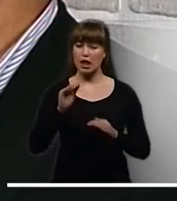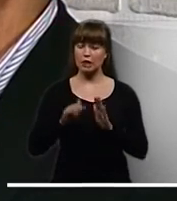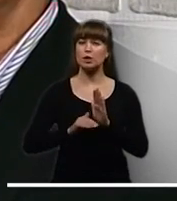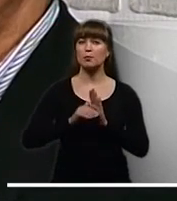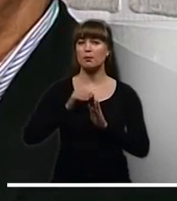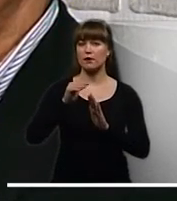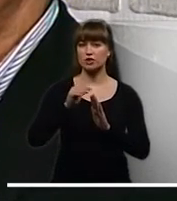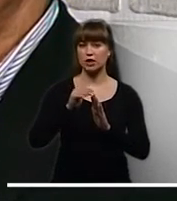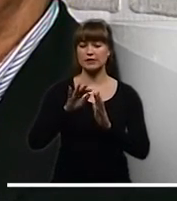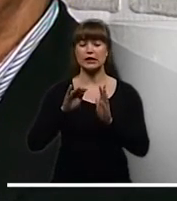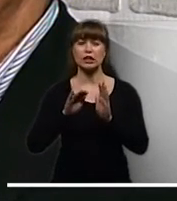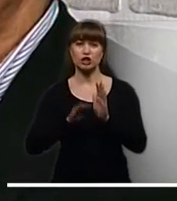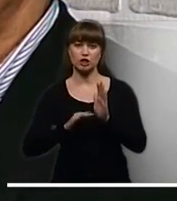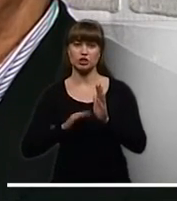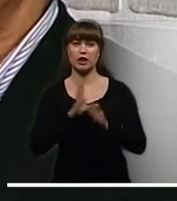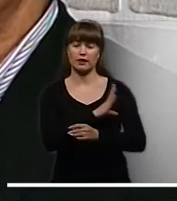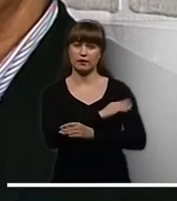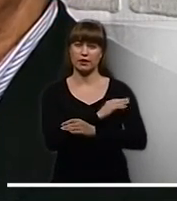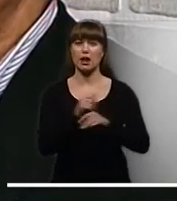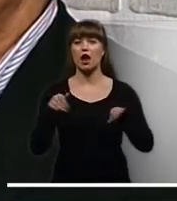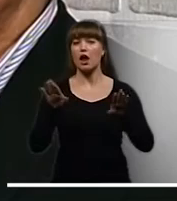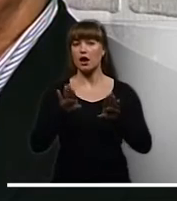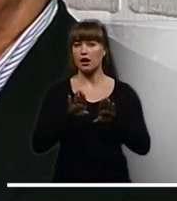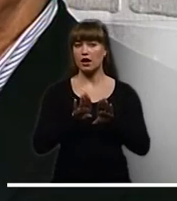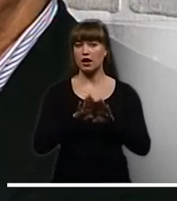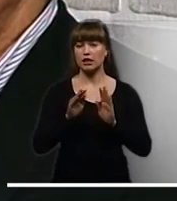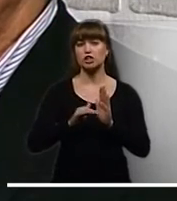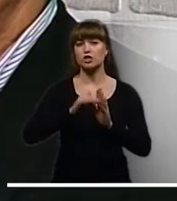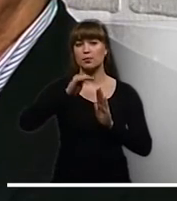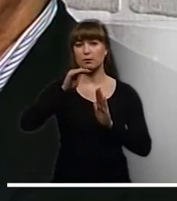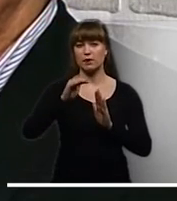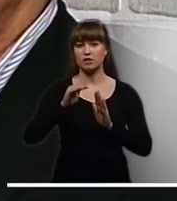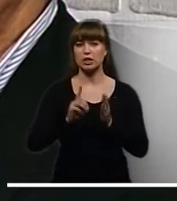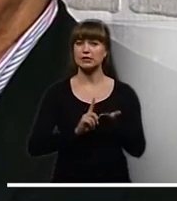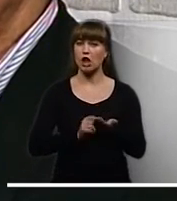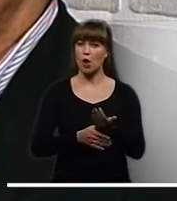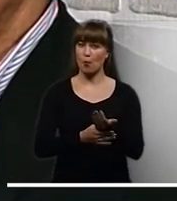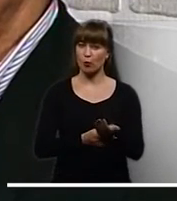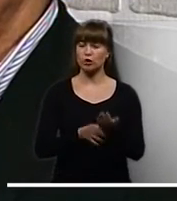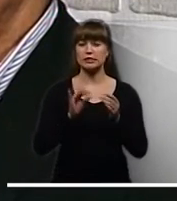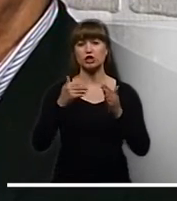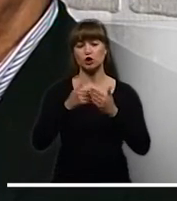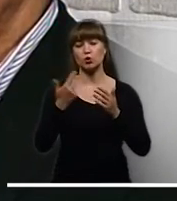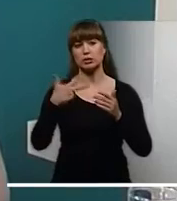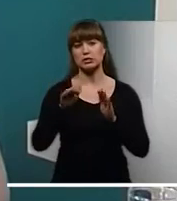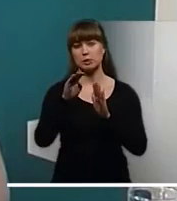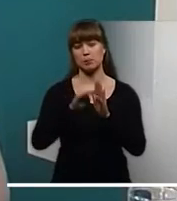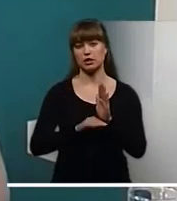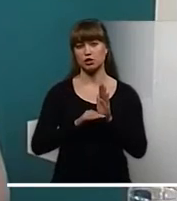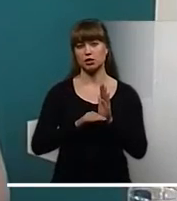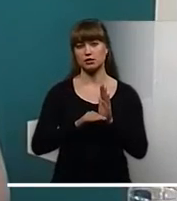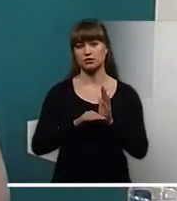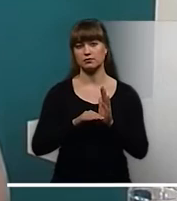И повышаться нижнее давление. А также повышаться сильно пульс и до 30 понижаться.